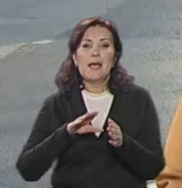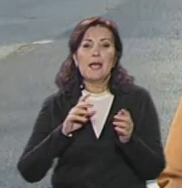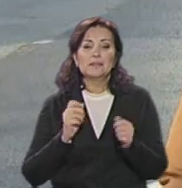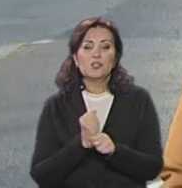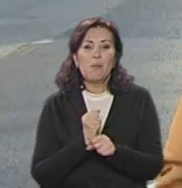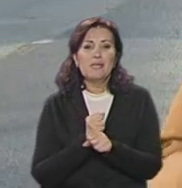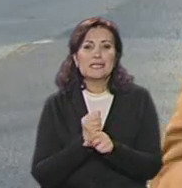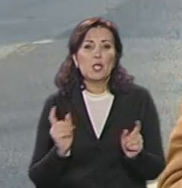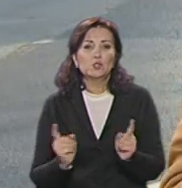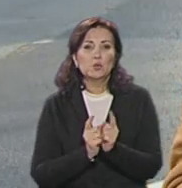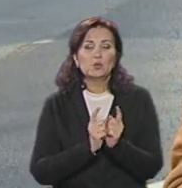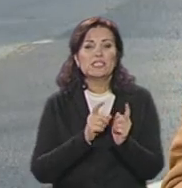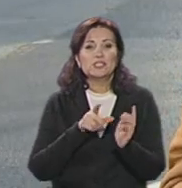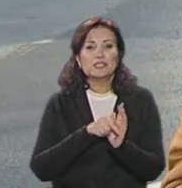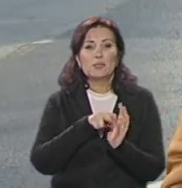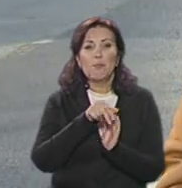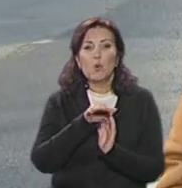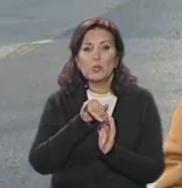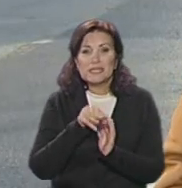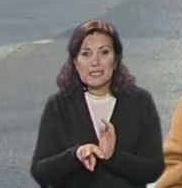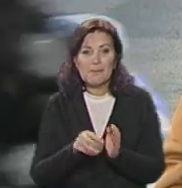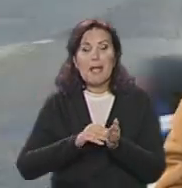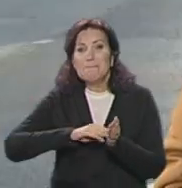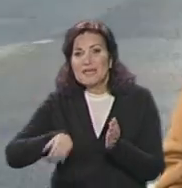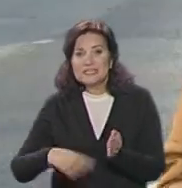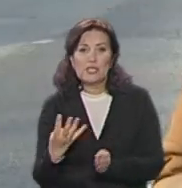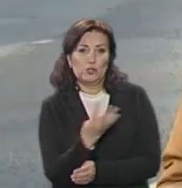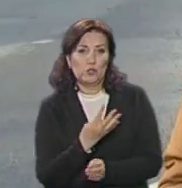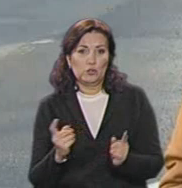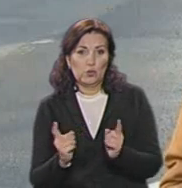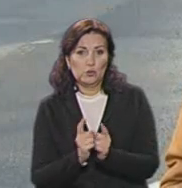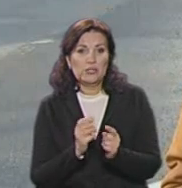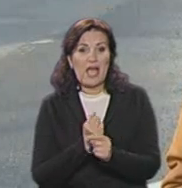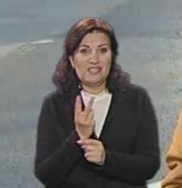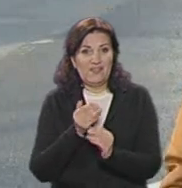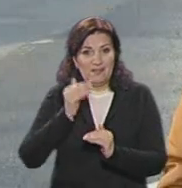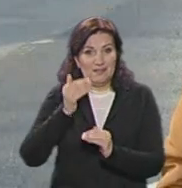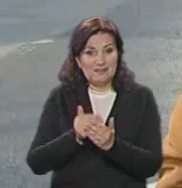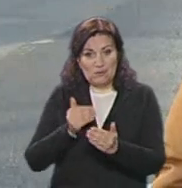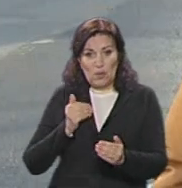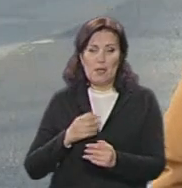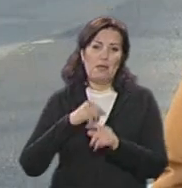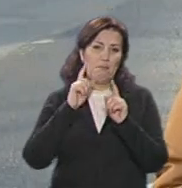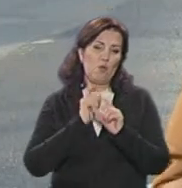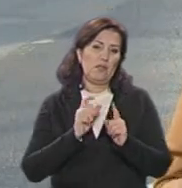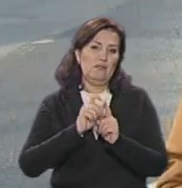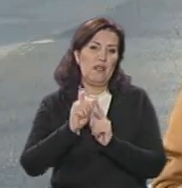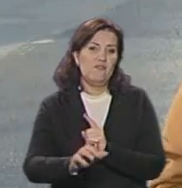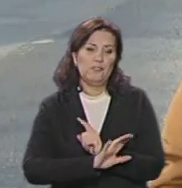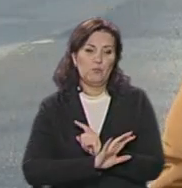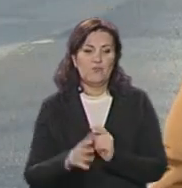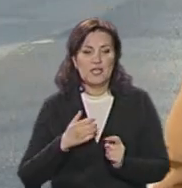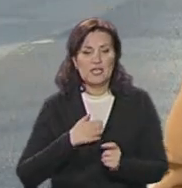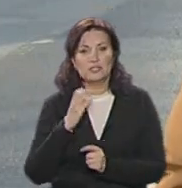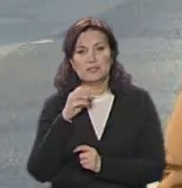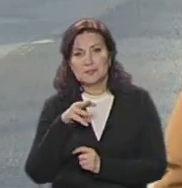чотиристоронньої зустрічі, а не до, як дві інші двосторонні зустрічі у Офісі президента, нам поки не відповідають на наші СМС